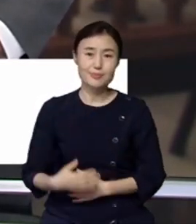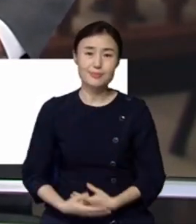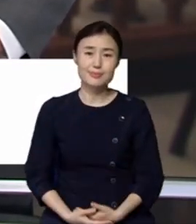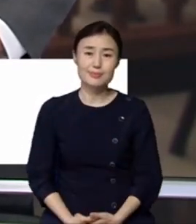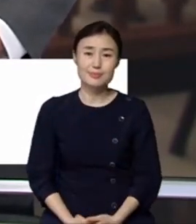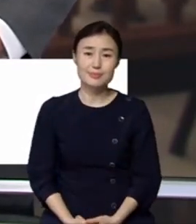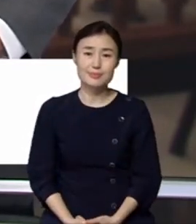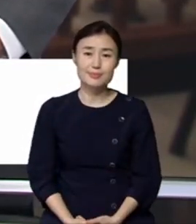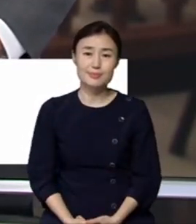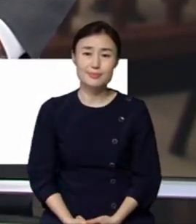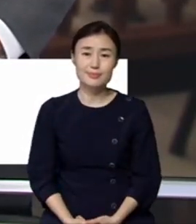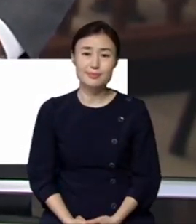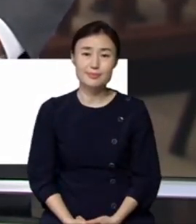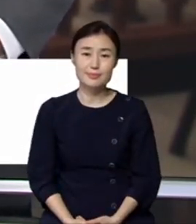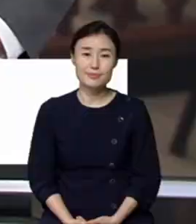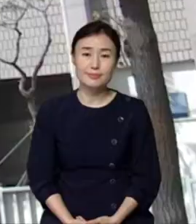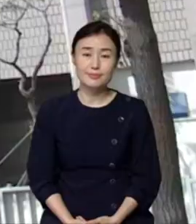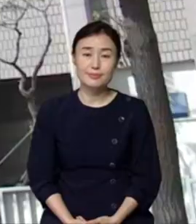기자의 보도입니다.